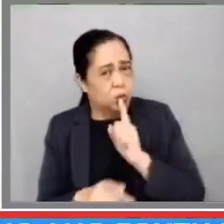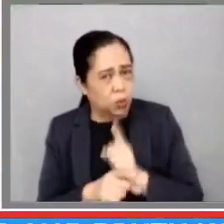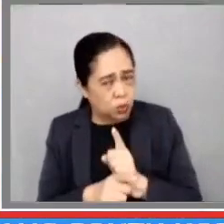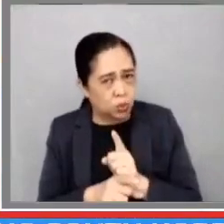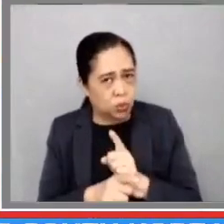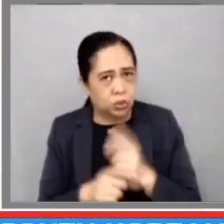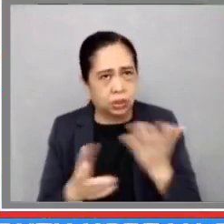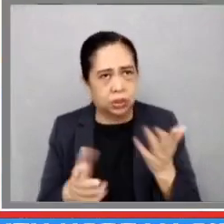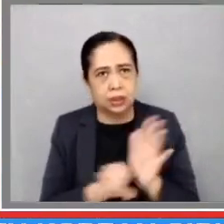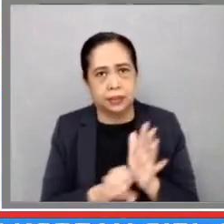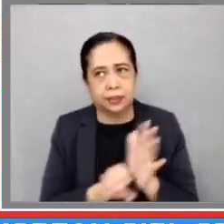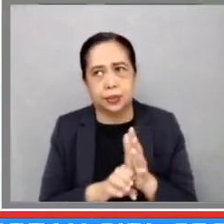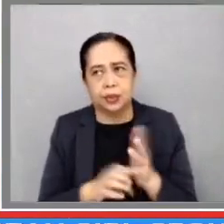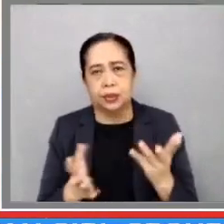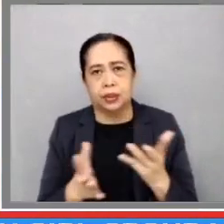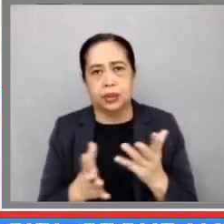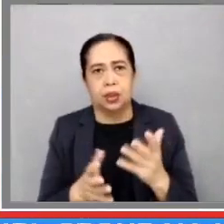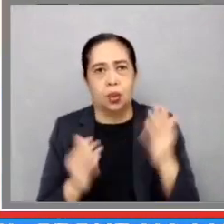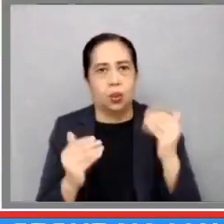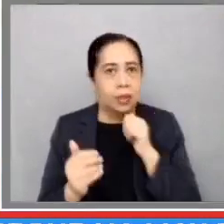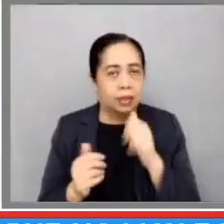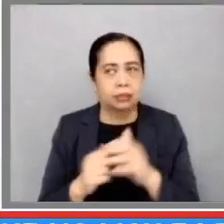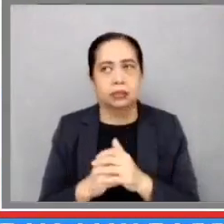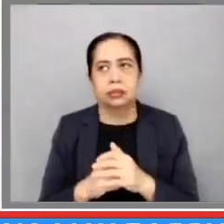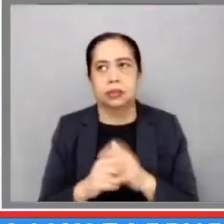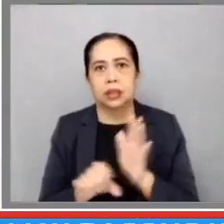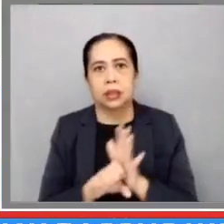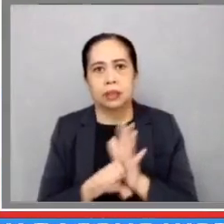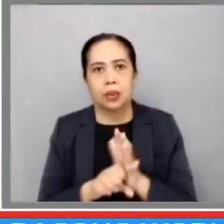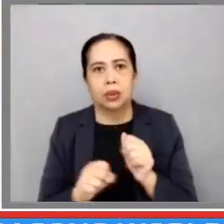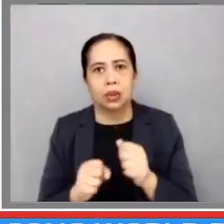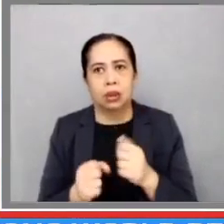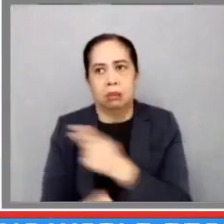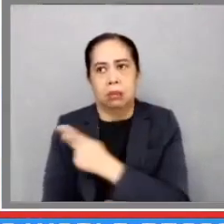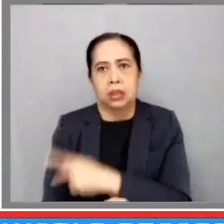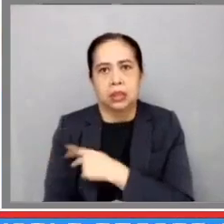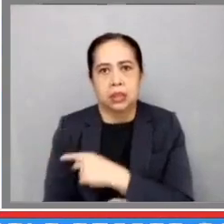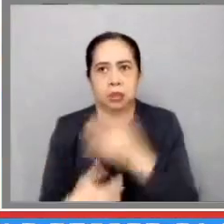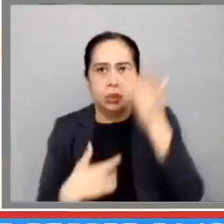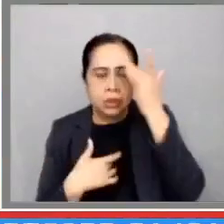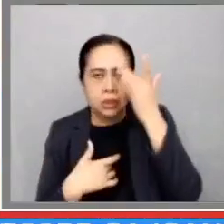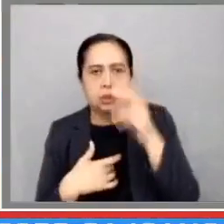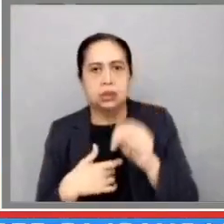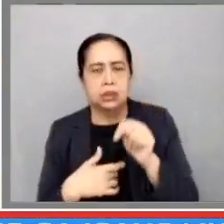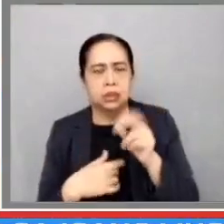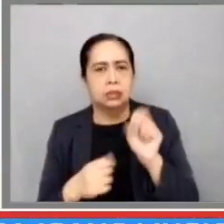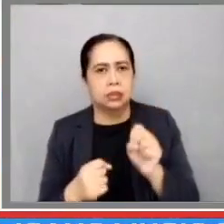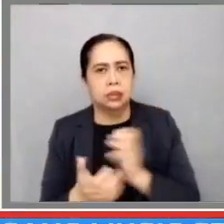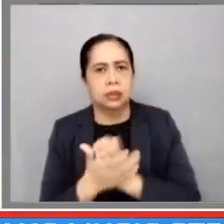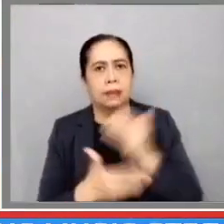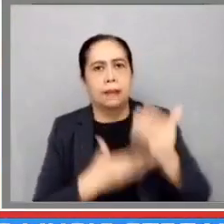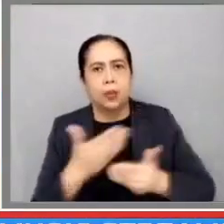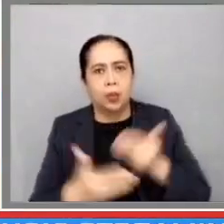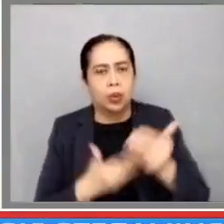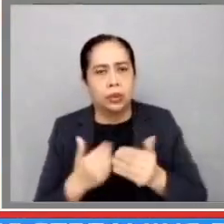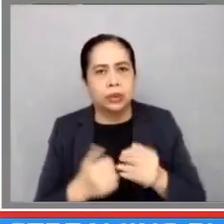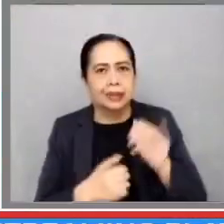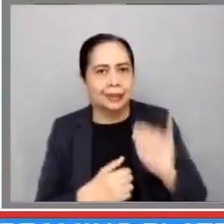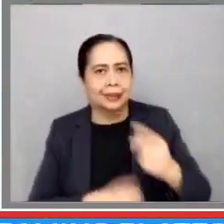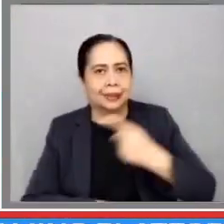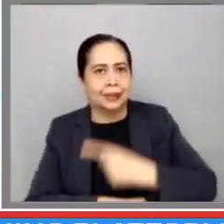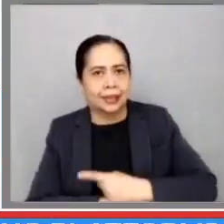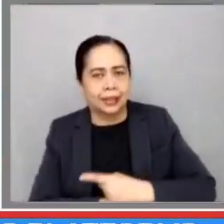po, halimbawa po, wag naman sana, eh lalabas na po yung pasyente bukas, maaari na po nating iproseso sa araw na yon, and